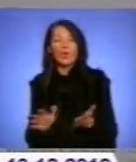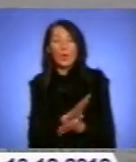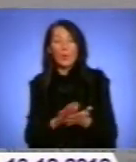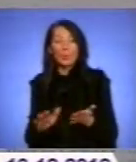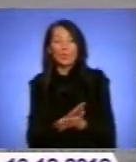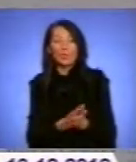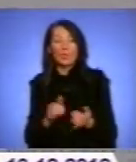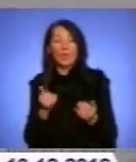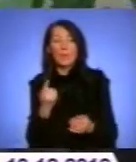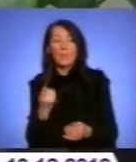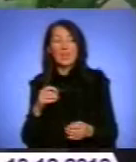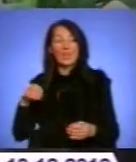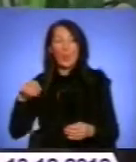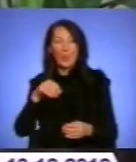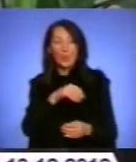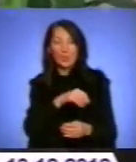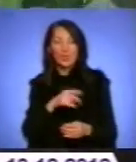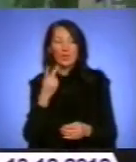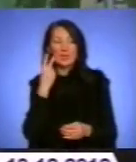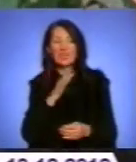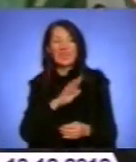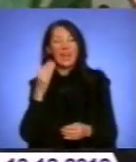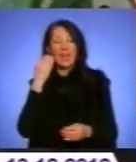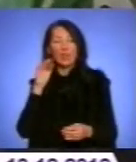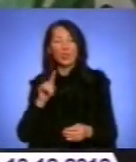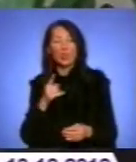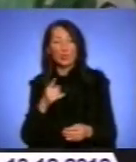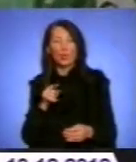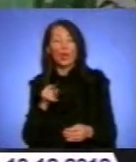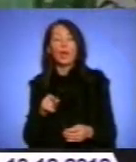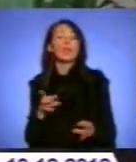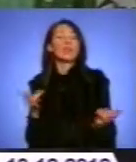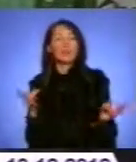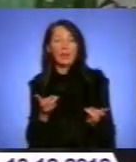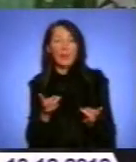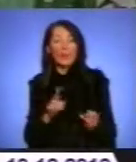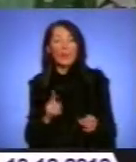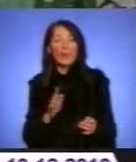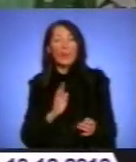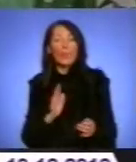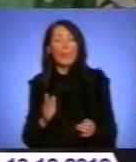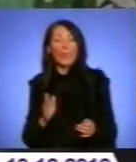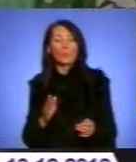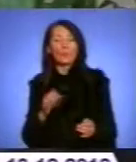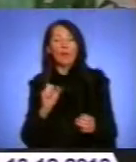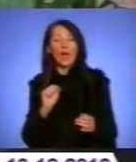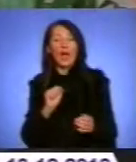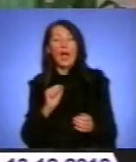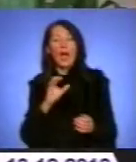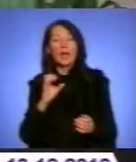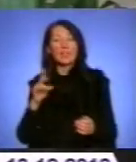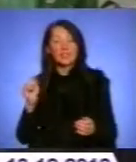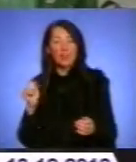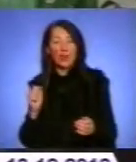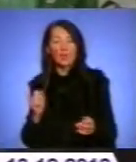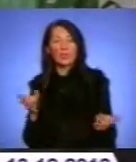посипка завжди неефективна. Чому? Тому що мусить війти відповідні пори асфальта, мусить спрацювати